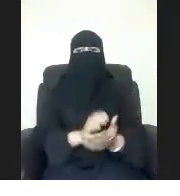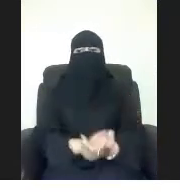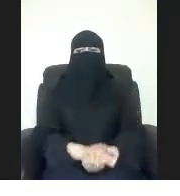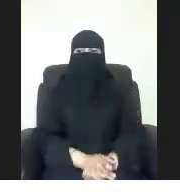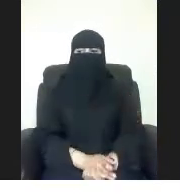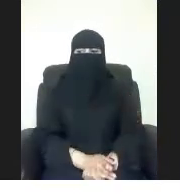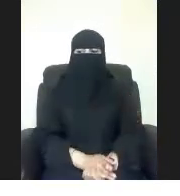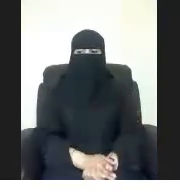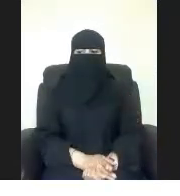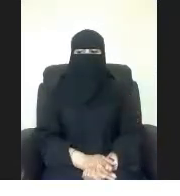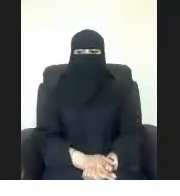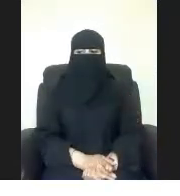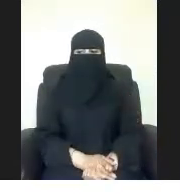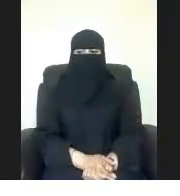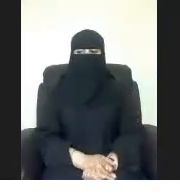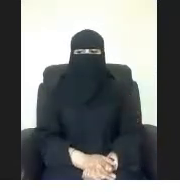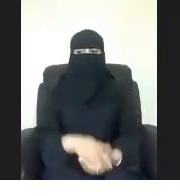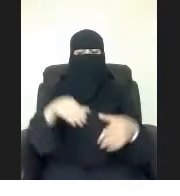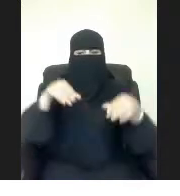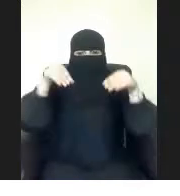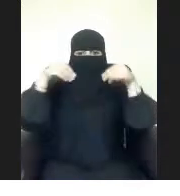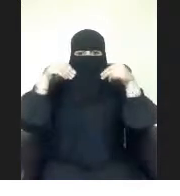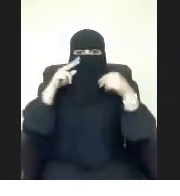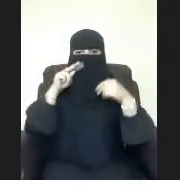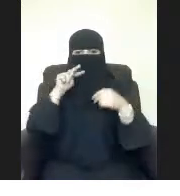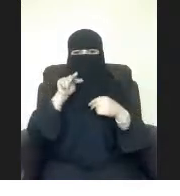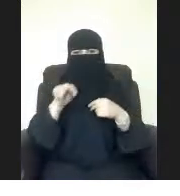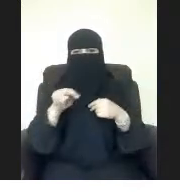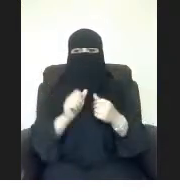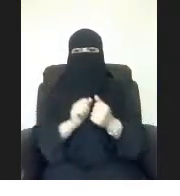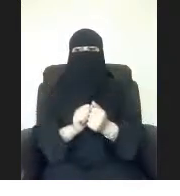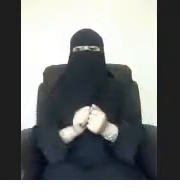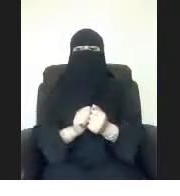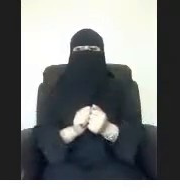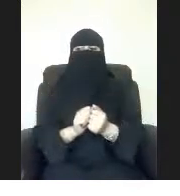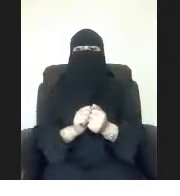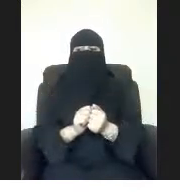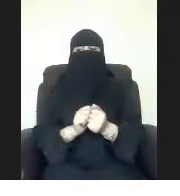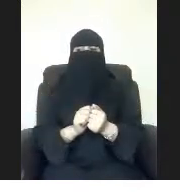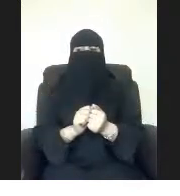تشارلز جراهام في ورقته Framework for Institutional Adoption